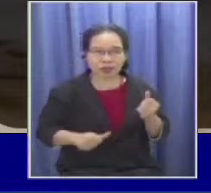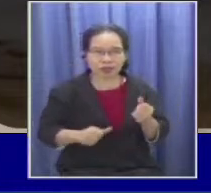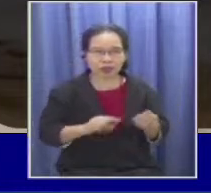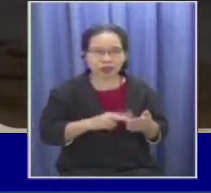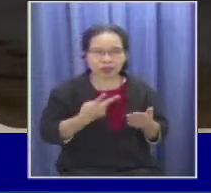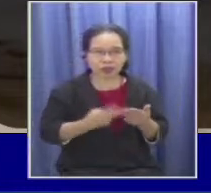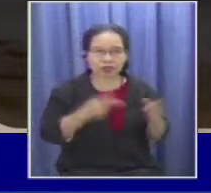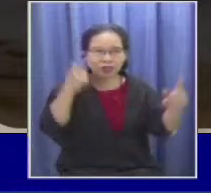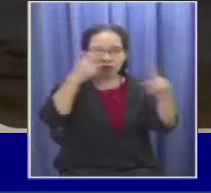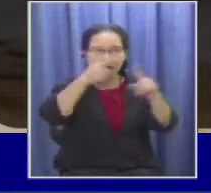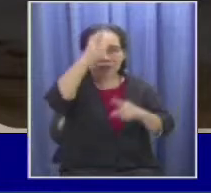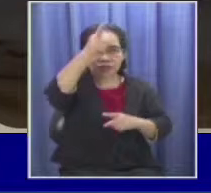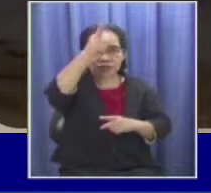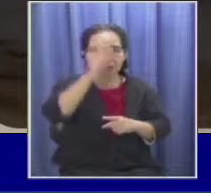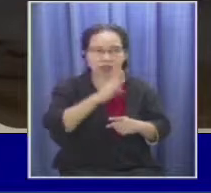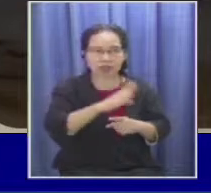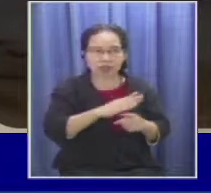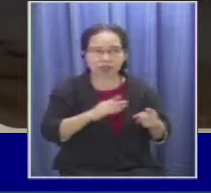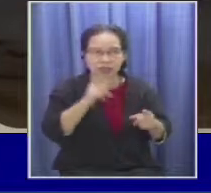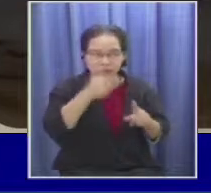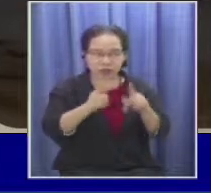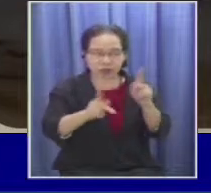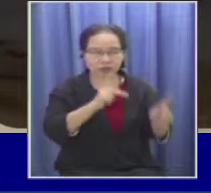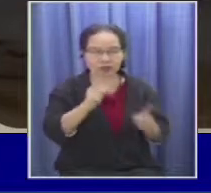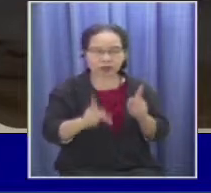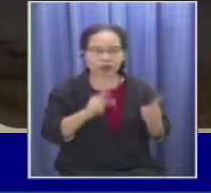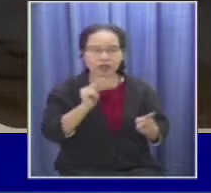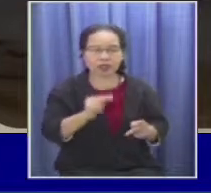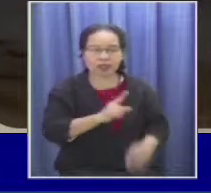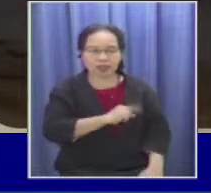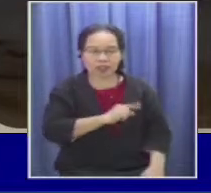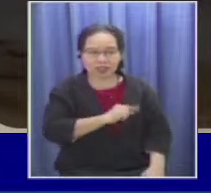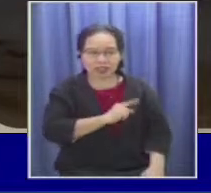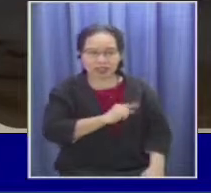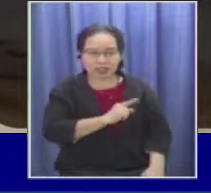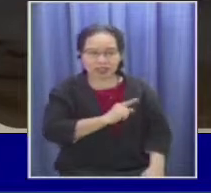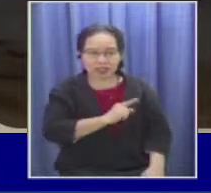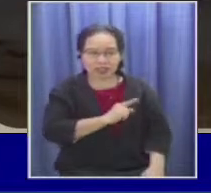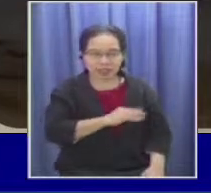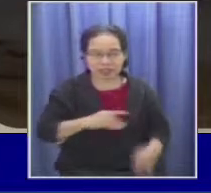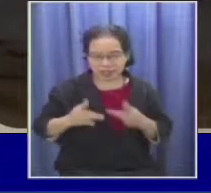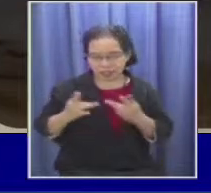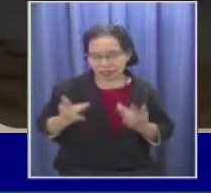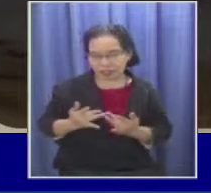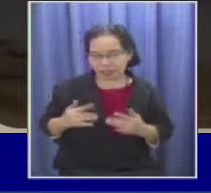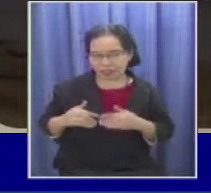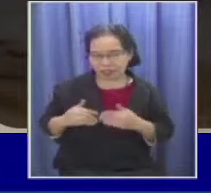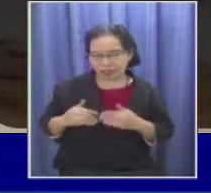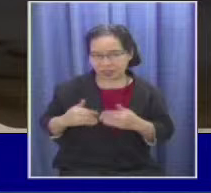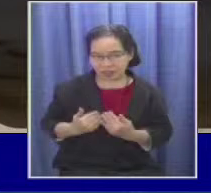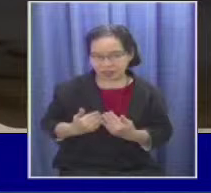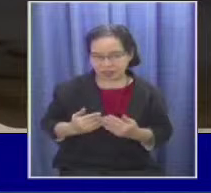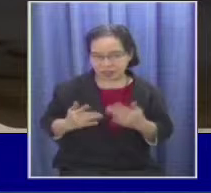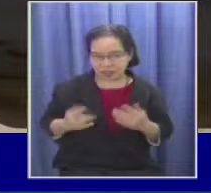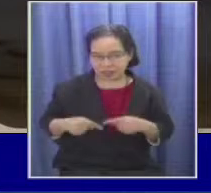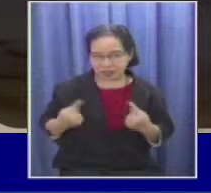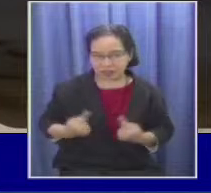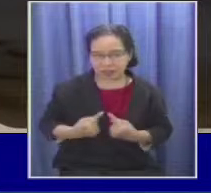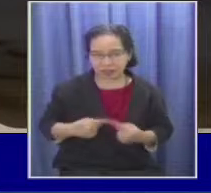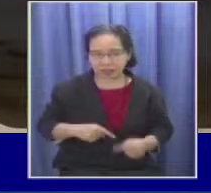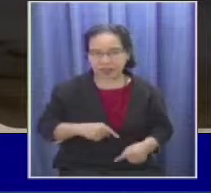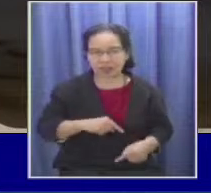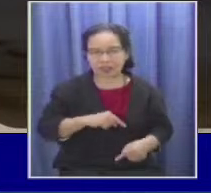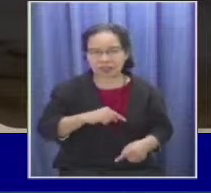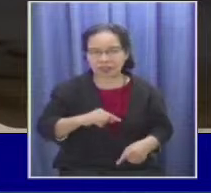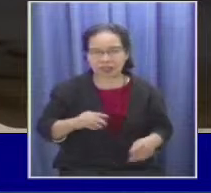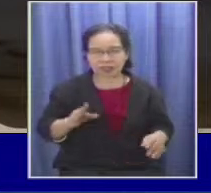enifo nyankopɔn ne nipa famugya nti ɛyade ye wuhia sɛ yahonim no ɛyade ye wuhia sɛ akoma ekuta